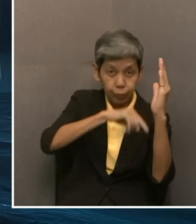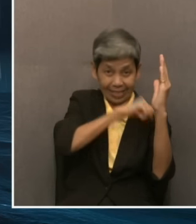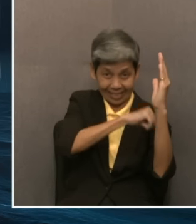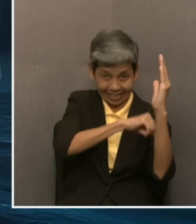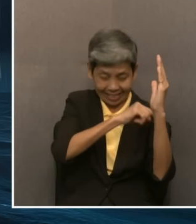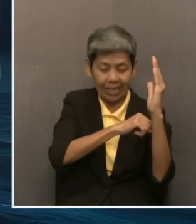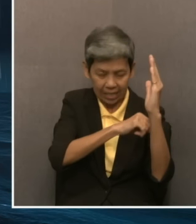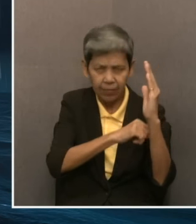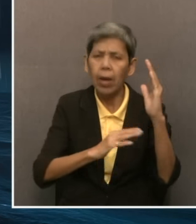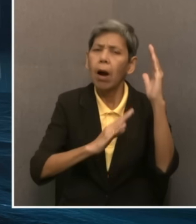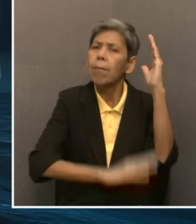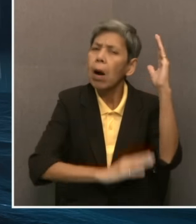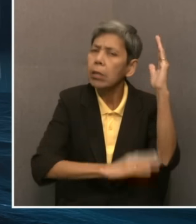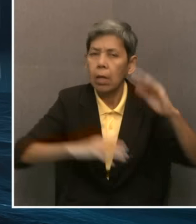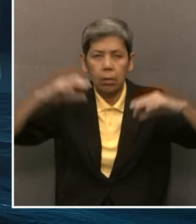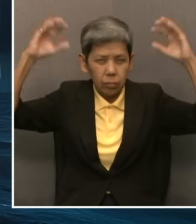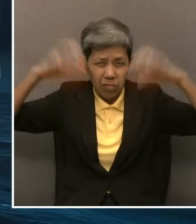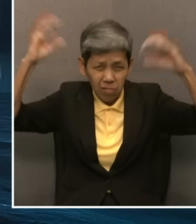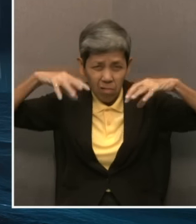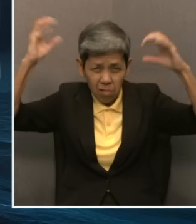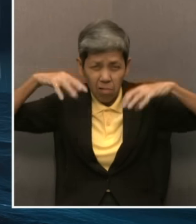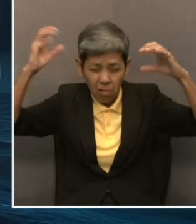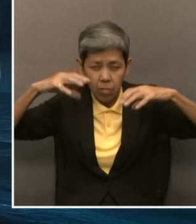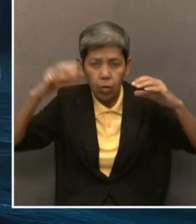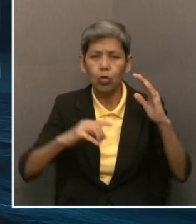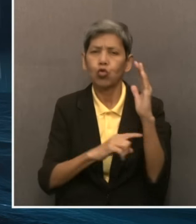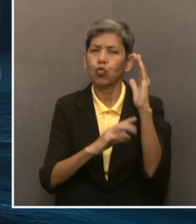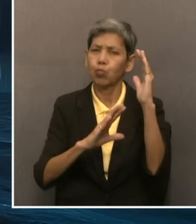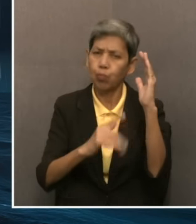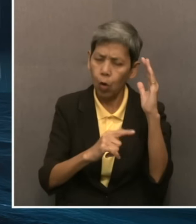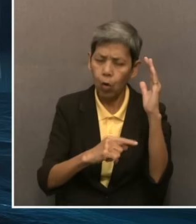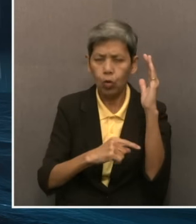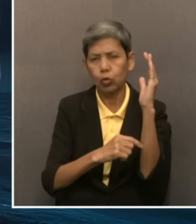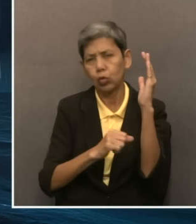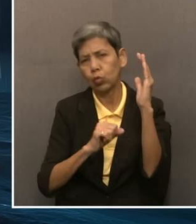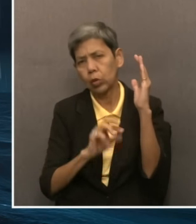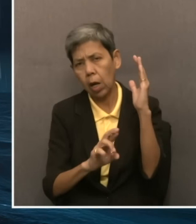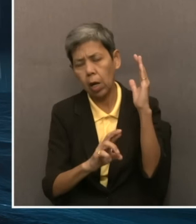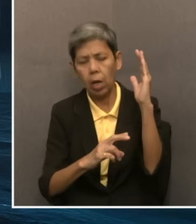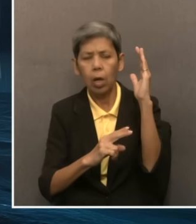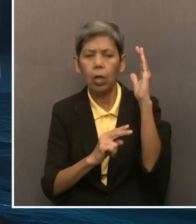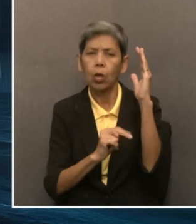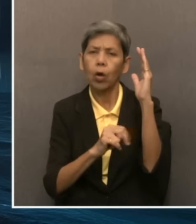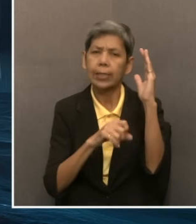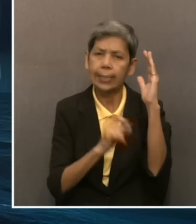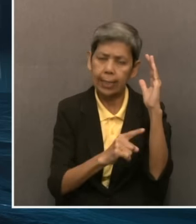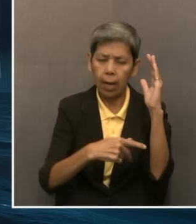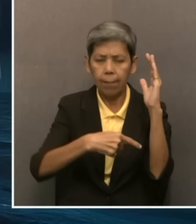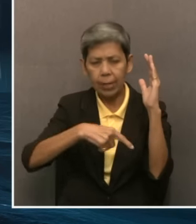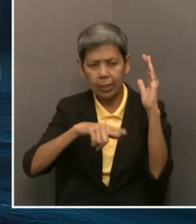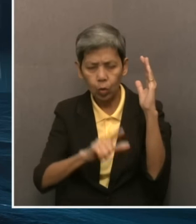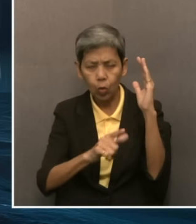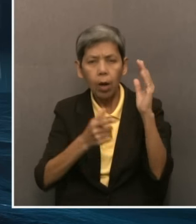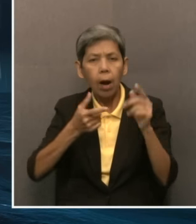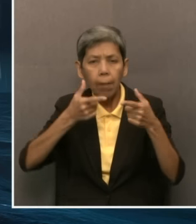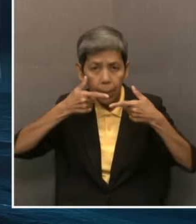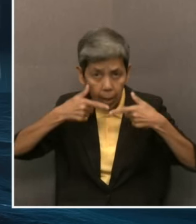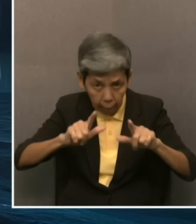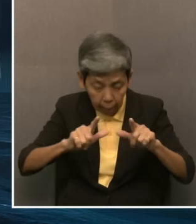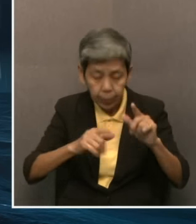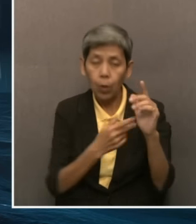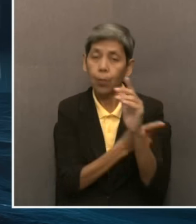ทำให้ภาคใต้มีฝนตกหนักบริเวณจังหวัดชุมพรสุราษฎร์ธานีนครศรีธรรมราชพัทลุงพังงาภูเก็ต